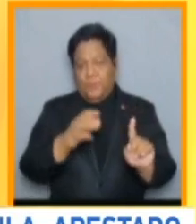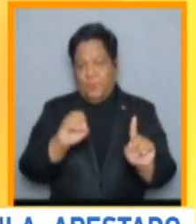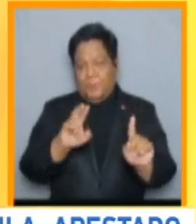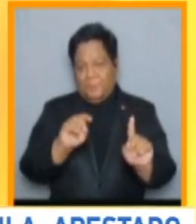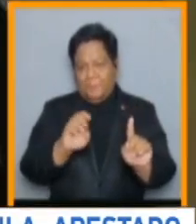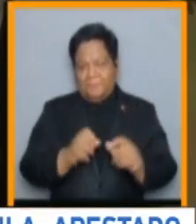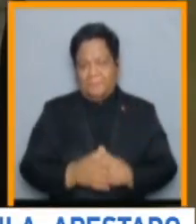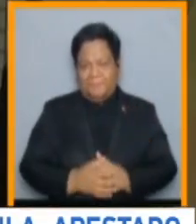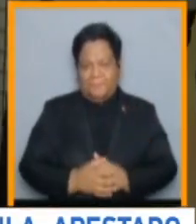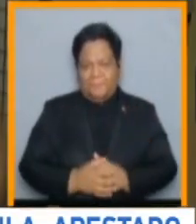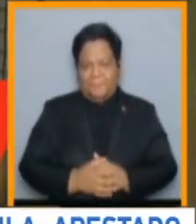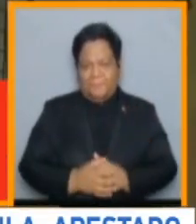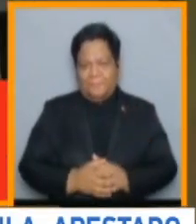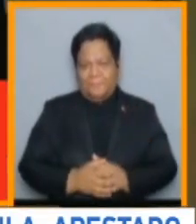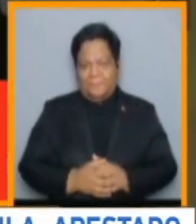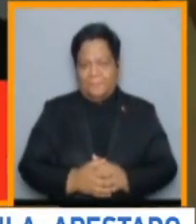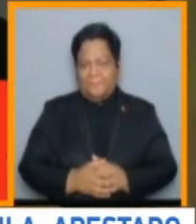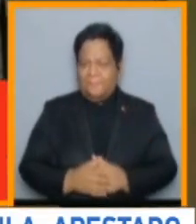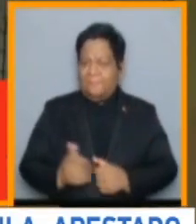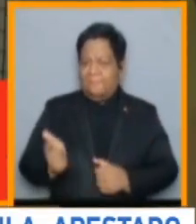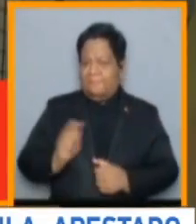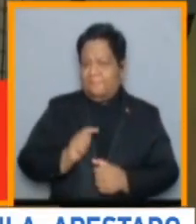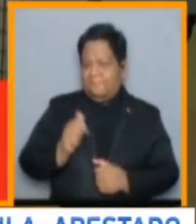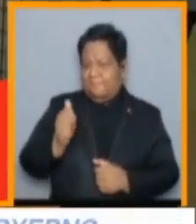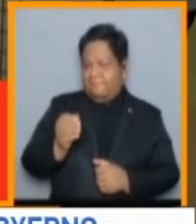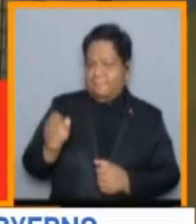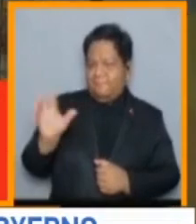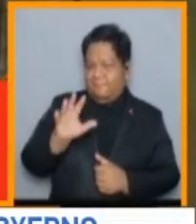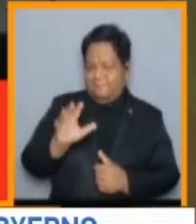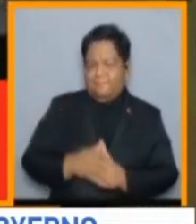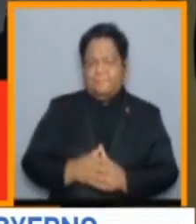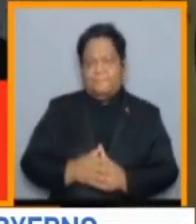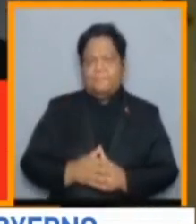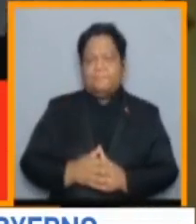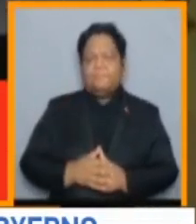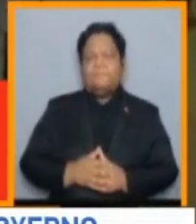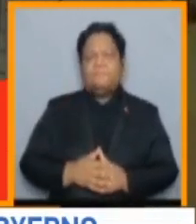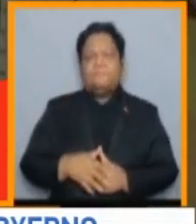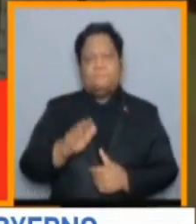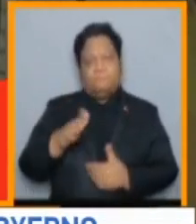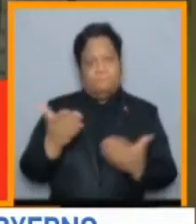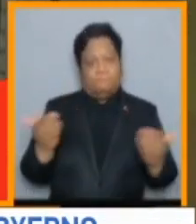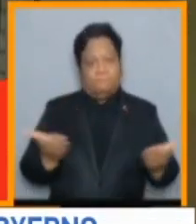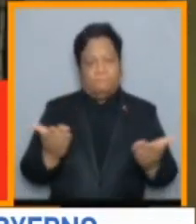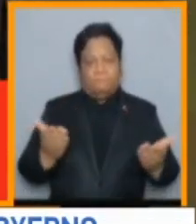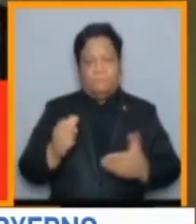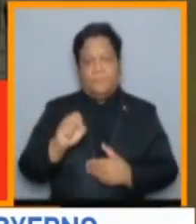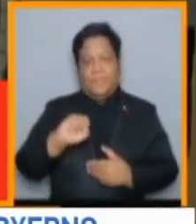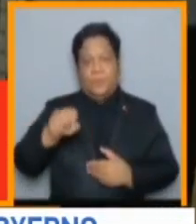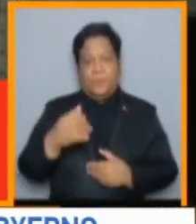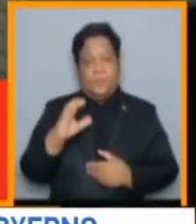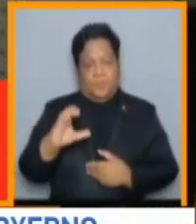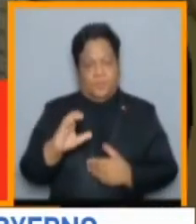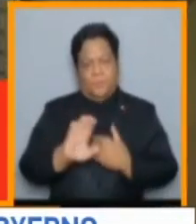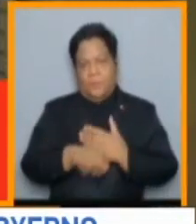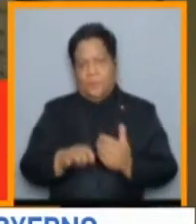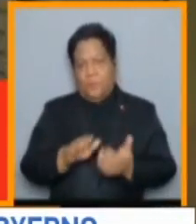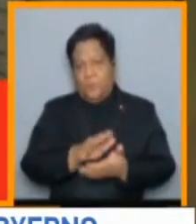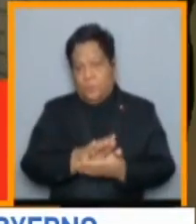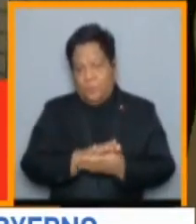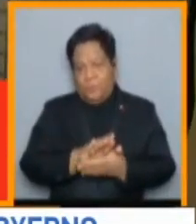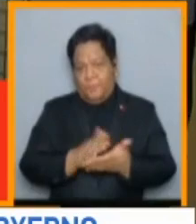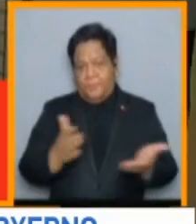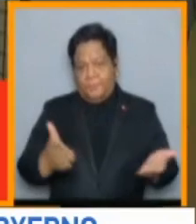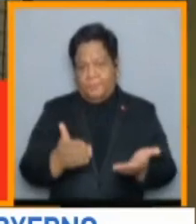Susan, good morning. Balik eskwelahan na rin sa ilang paaralan dito sa San Juan City. Dito sa Pedro Cruz Elementary School,